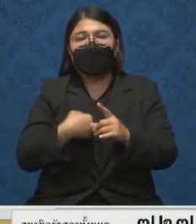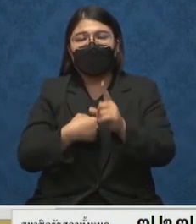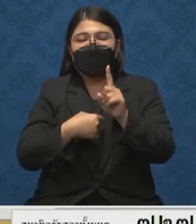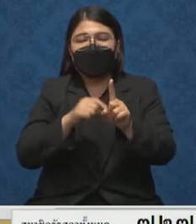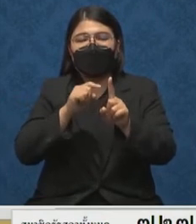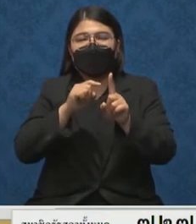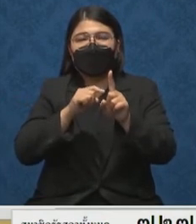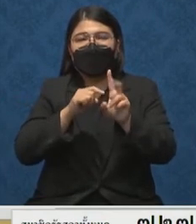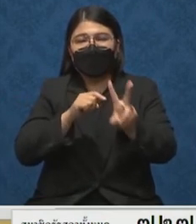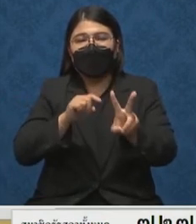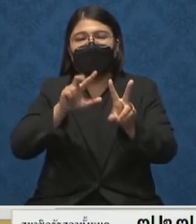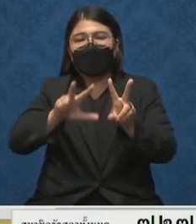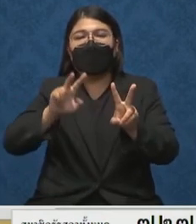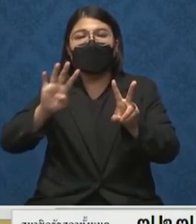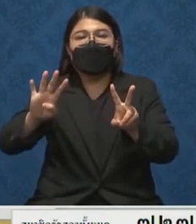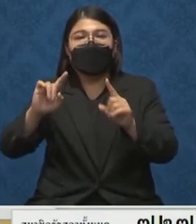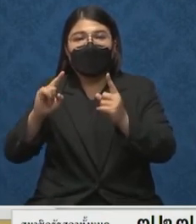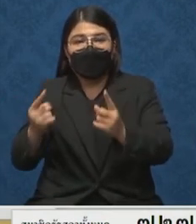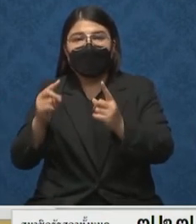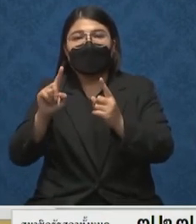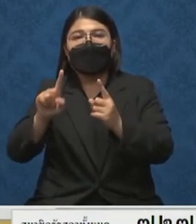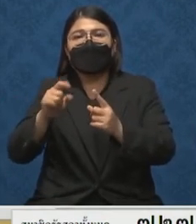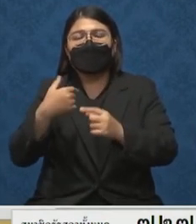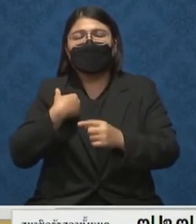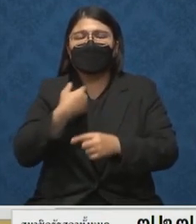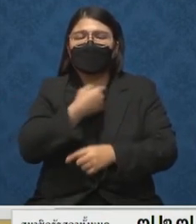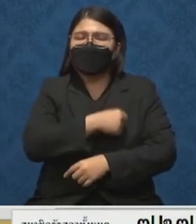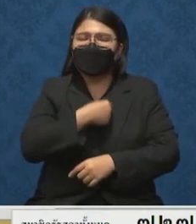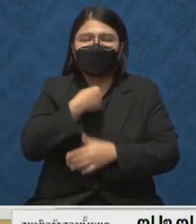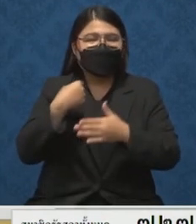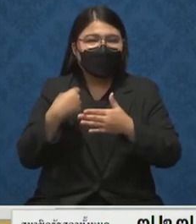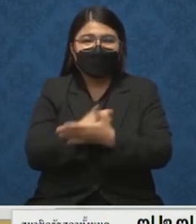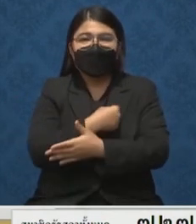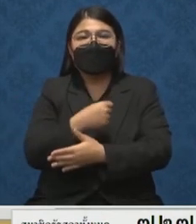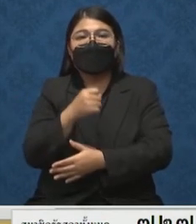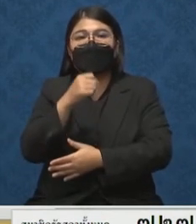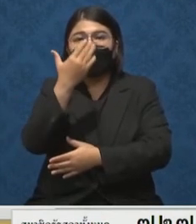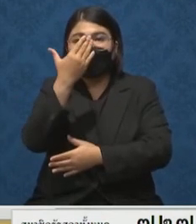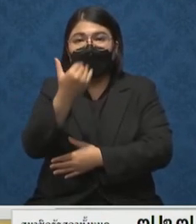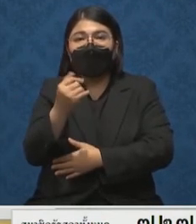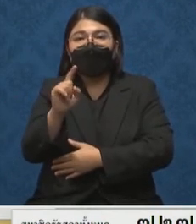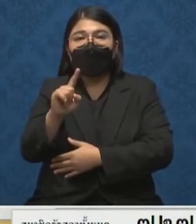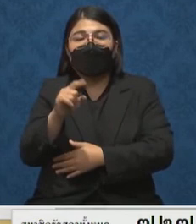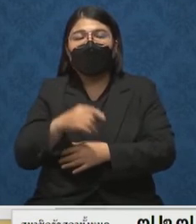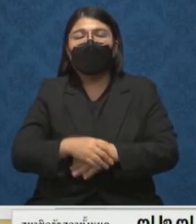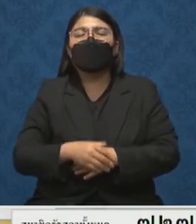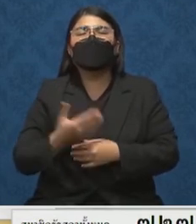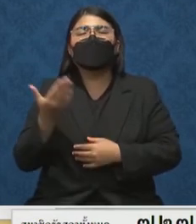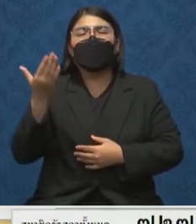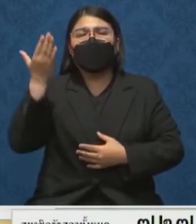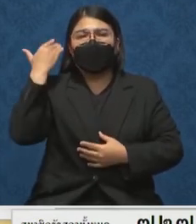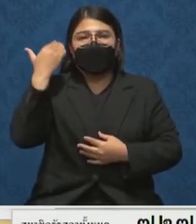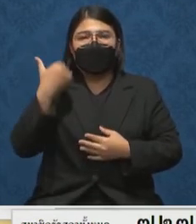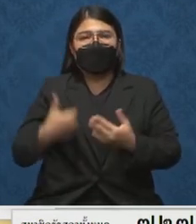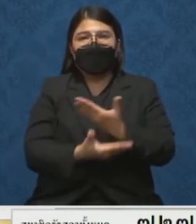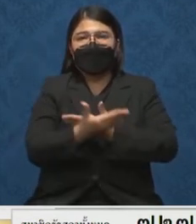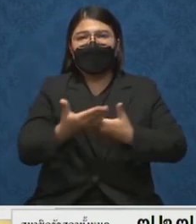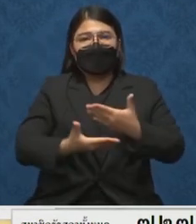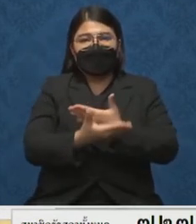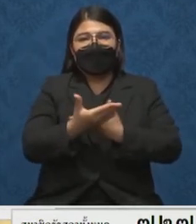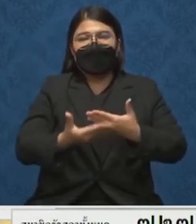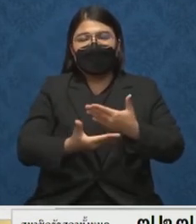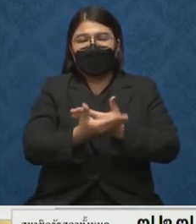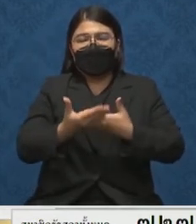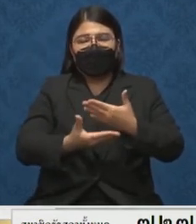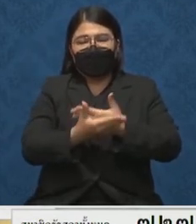ัทำจทครับ เป็ทนาเสีใจและเสีดายอย่ยงครัที่วันนั้นเี่ยไม่ได้มการวนิฉายจๆในข้อกฎหมาย